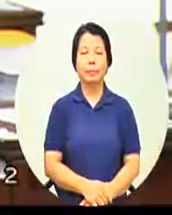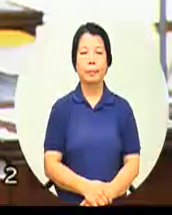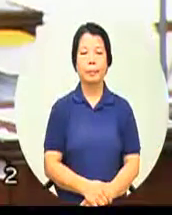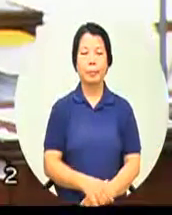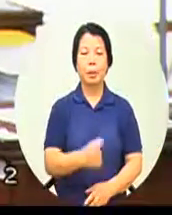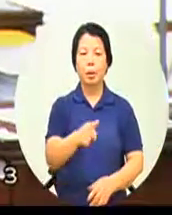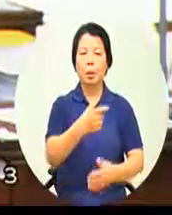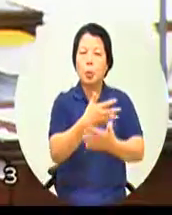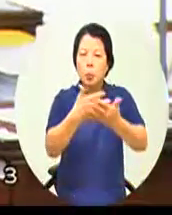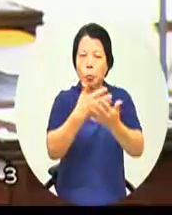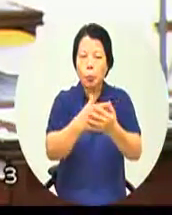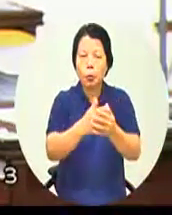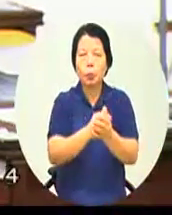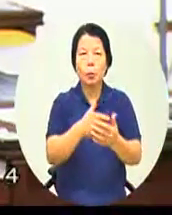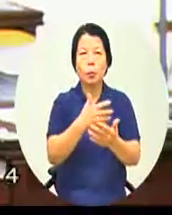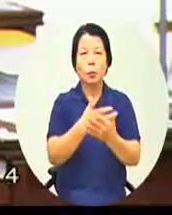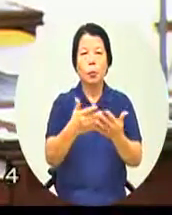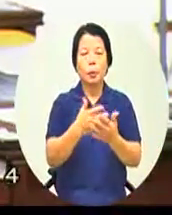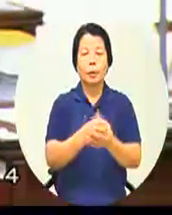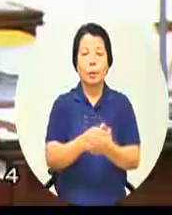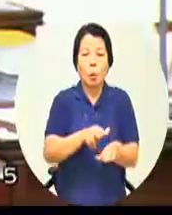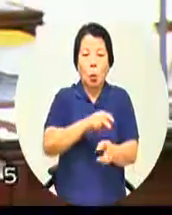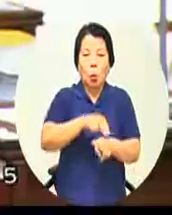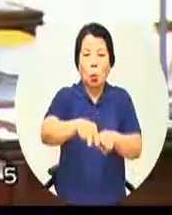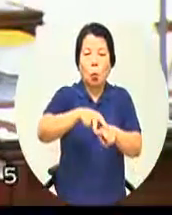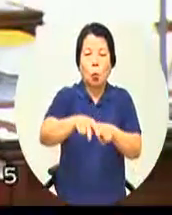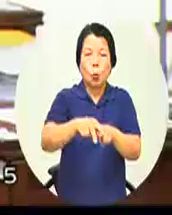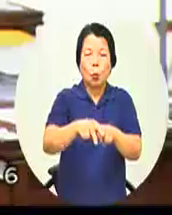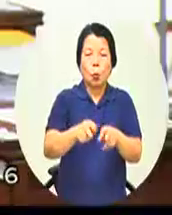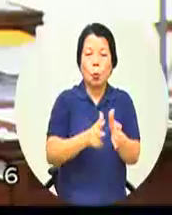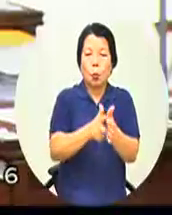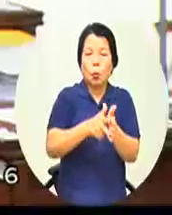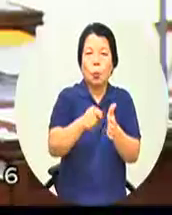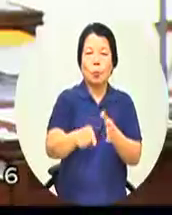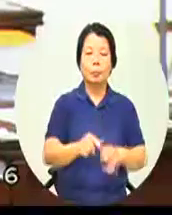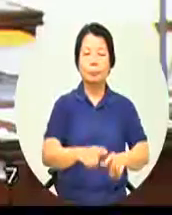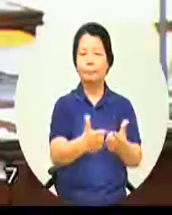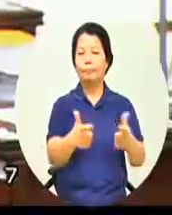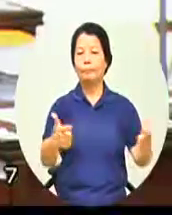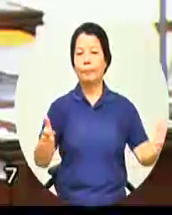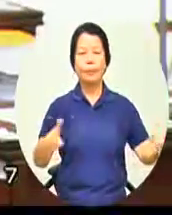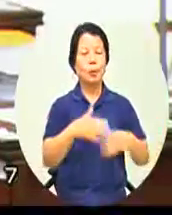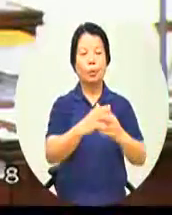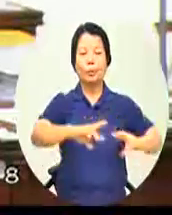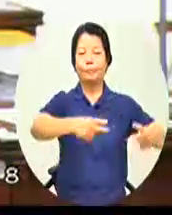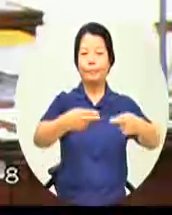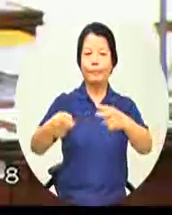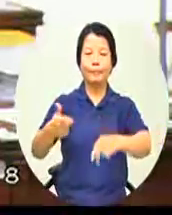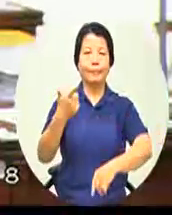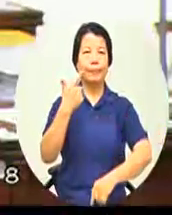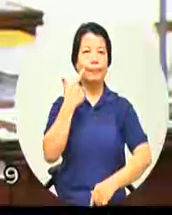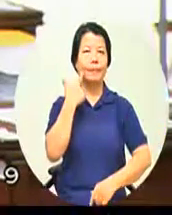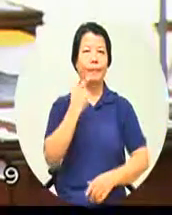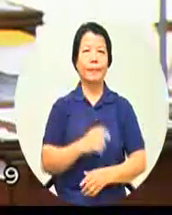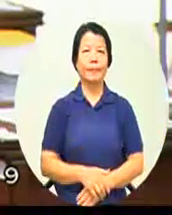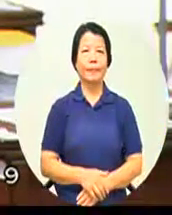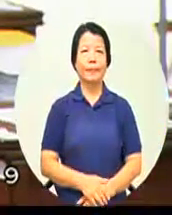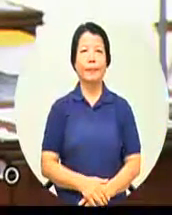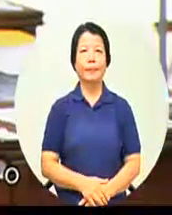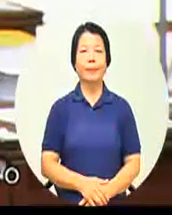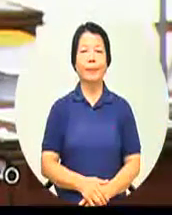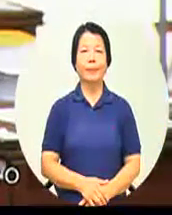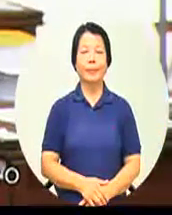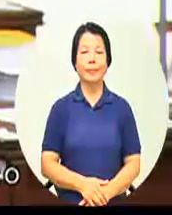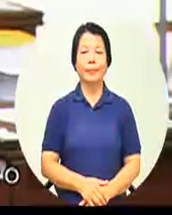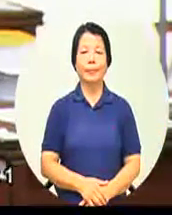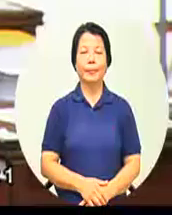一些挂起来消费车对不对？吼，各方面的对不对？吼，爱当伊来美化，吼，爱当伊来做其他的这個，哦，